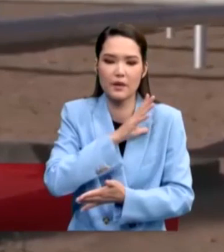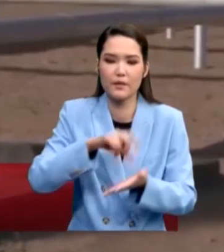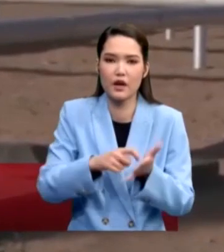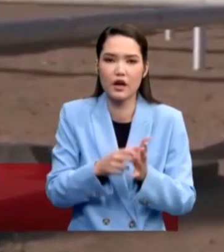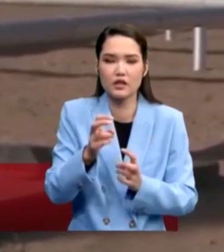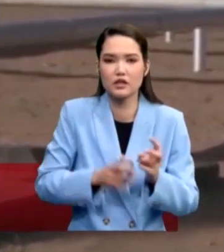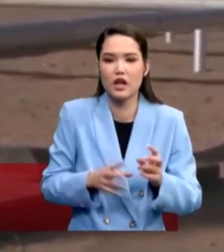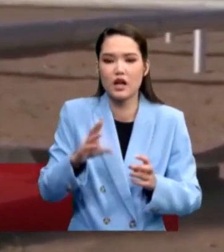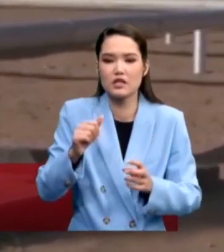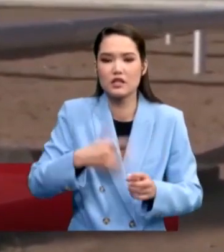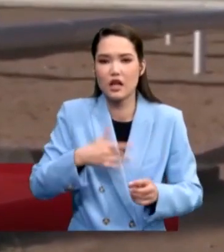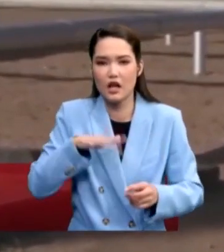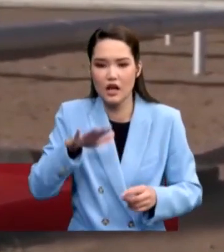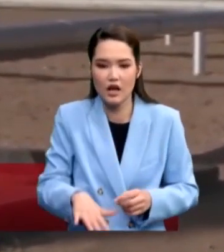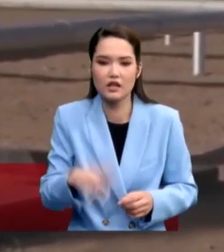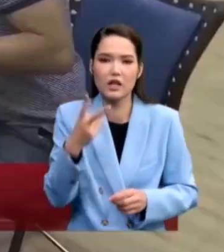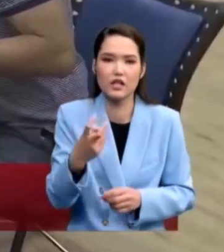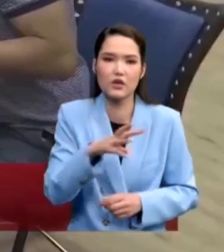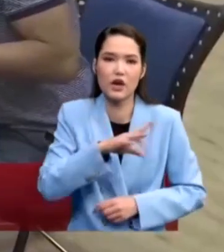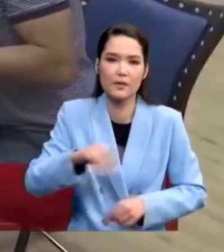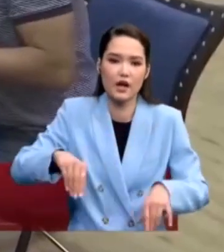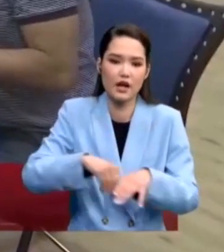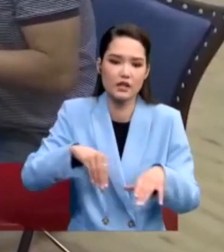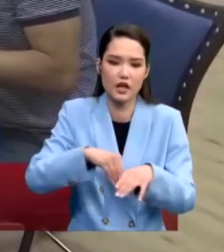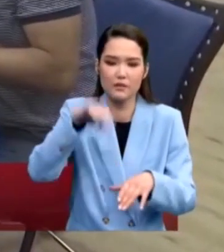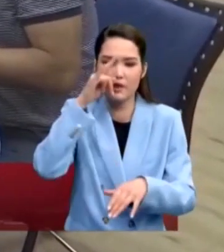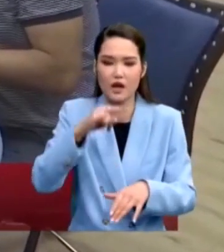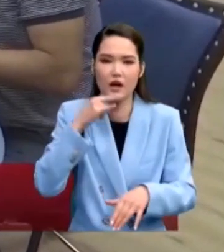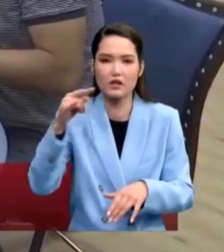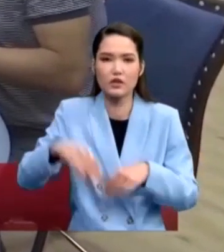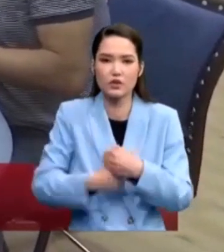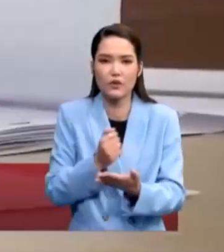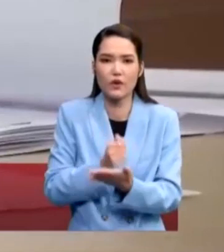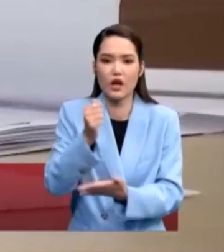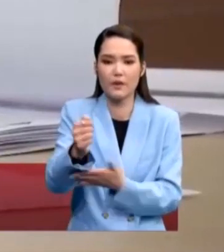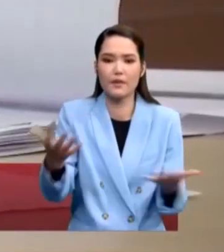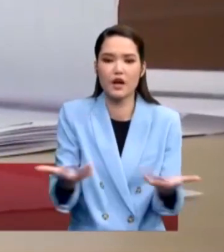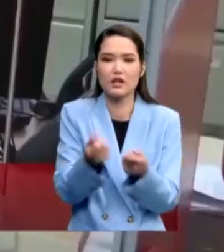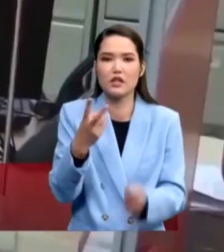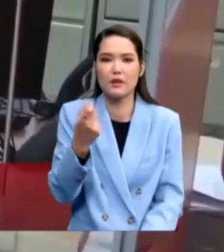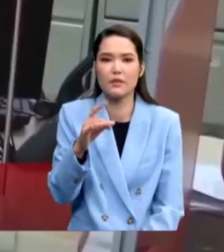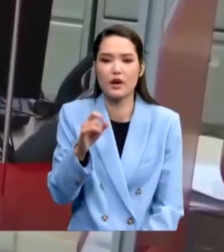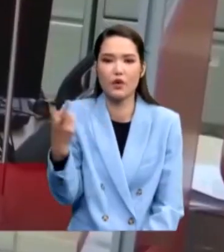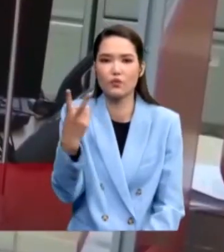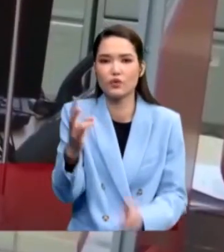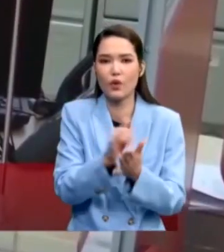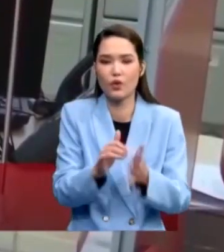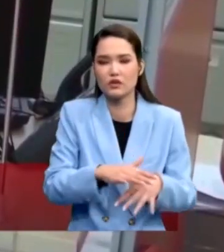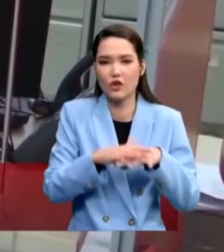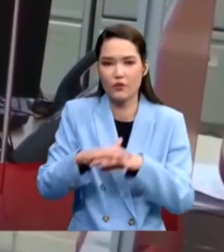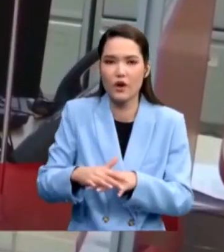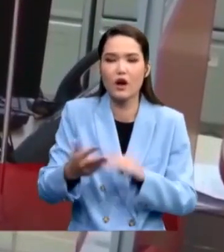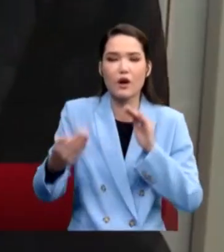газопровода Сарыарка. В том же году 200 миллиардов накоплений казахстанцев снова направили на спасение банков второго уровня. В конце прошлого